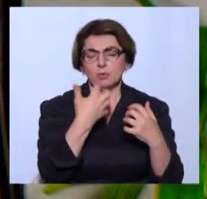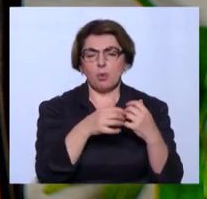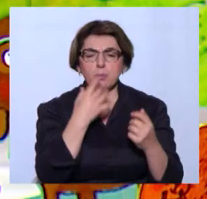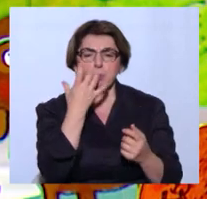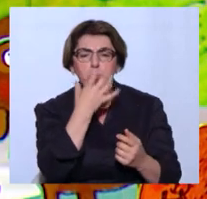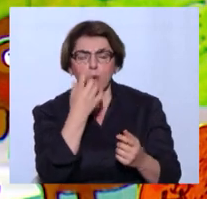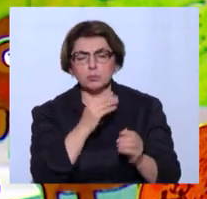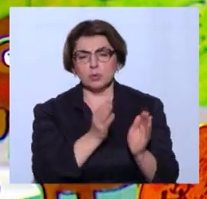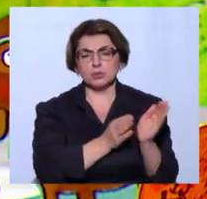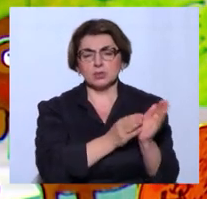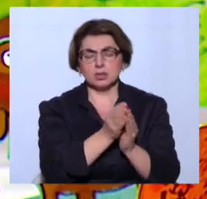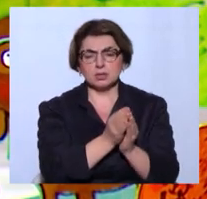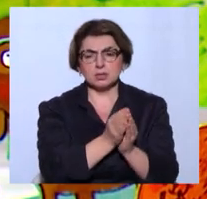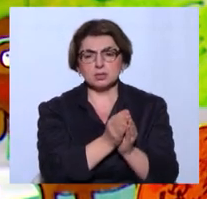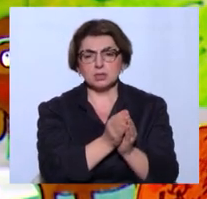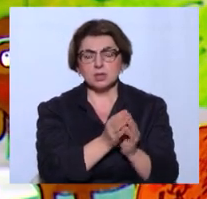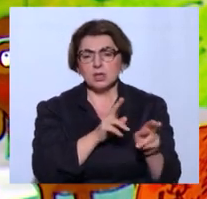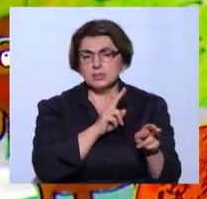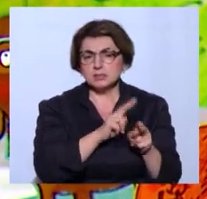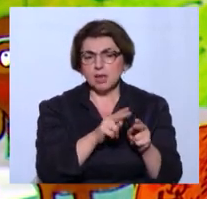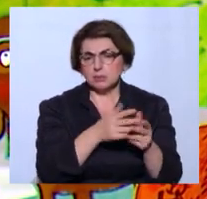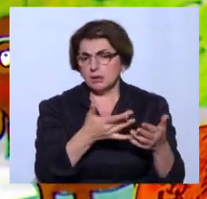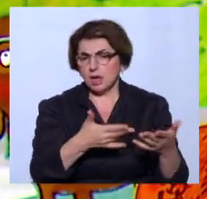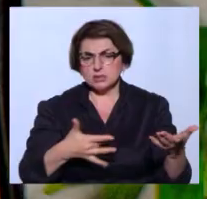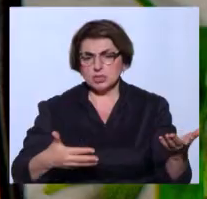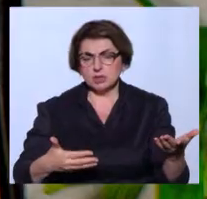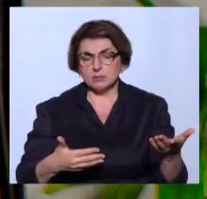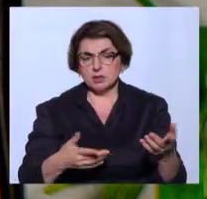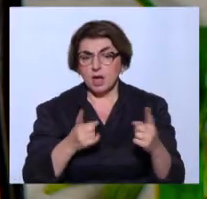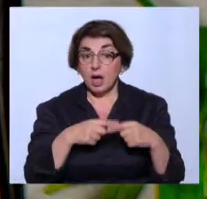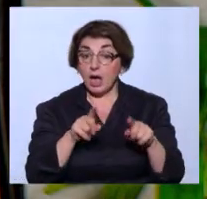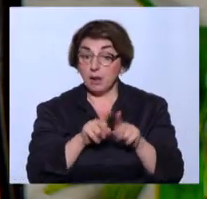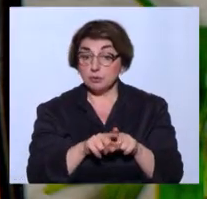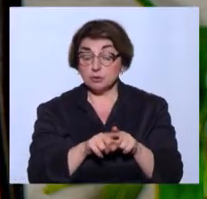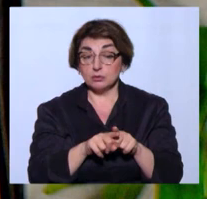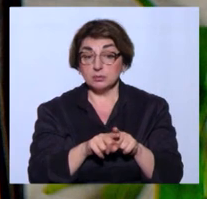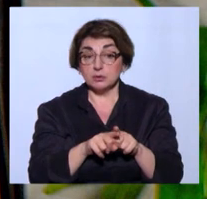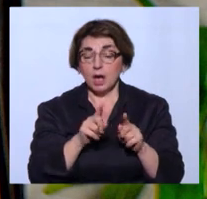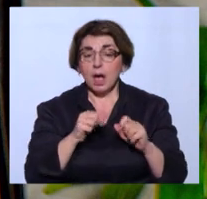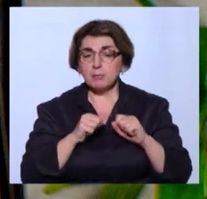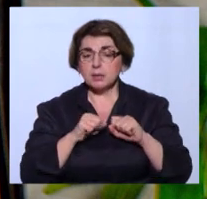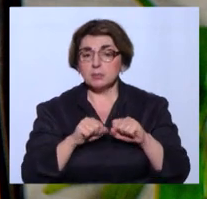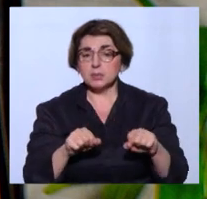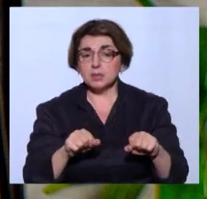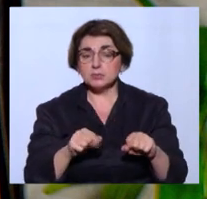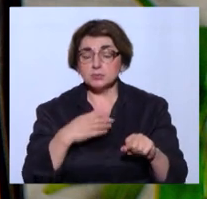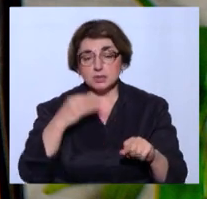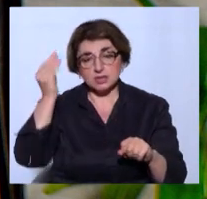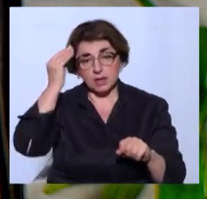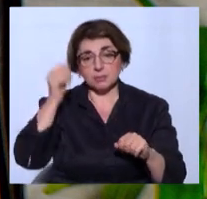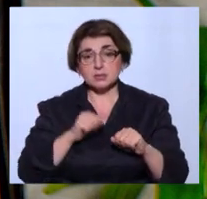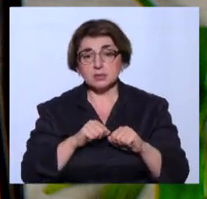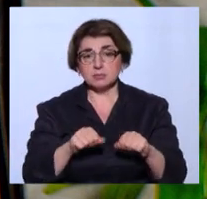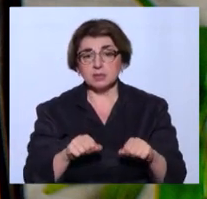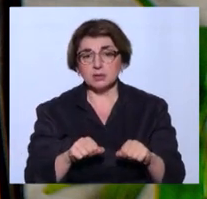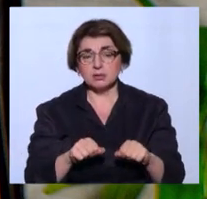კომბოსტოს, პომიდორს, კიტბს, სტაფილოს და ასე შემდეგ. ამიტომ ამ გმირებს, ჩვენ ზღაპრის